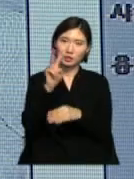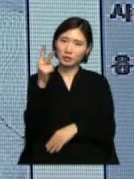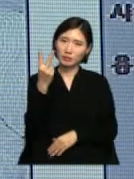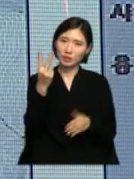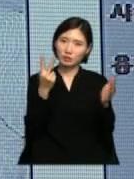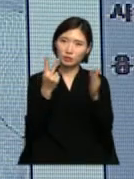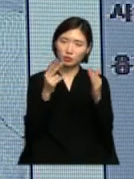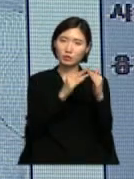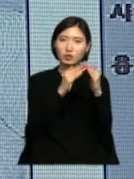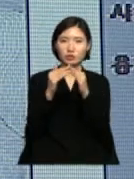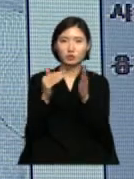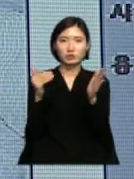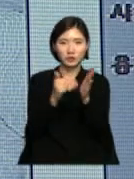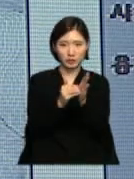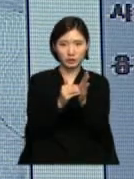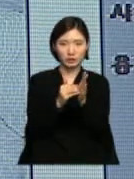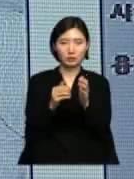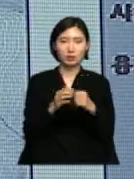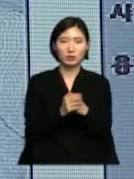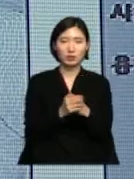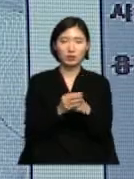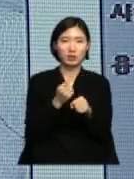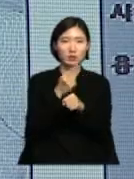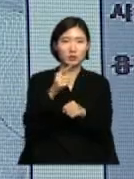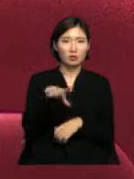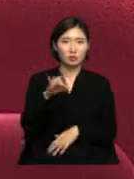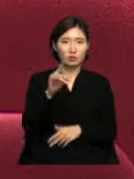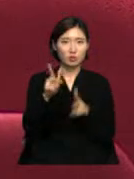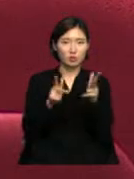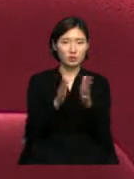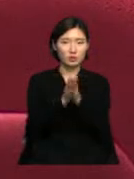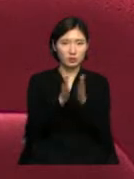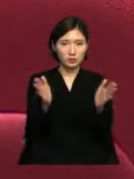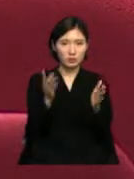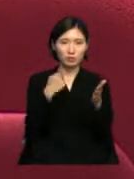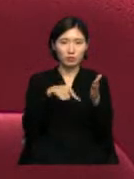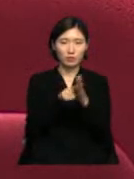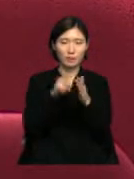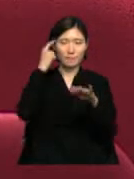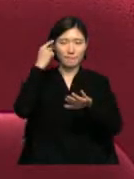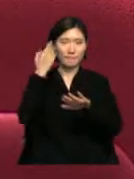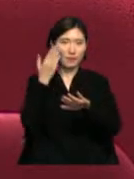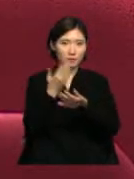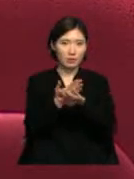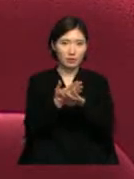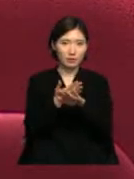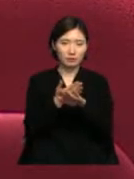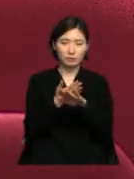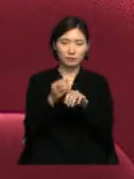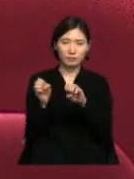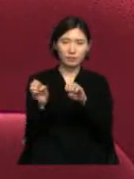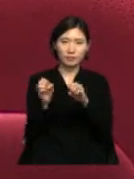정도만 이주를 마친 구룡마을. 내년 초 공사에 들어가기 위해 반대 의견은 뒤로한 채